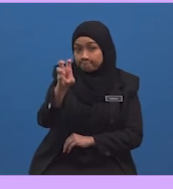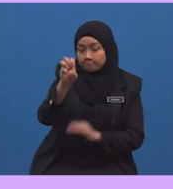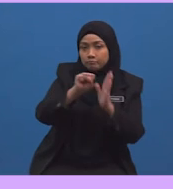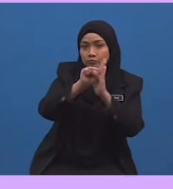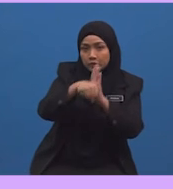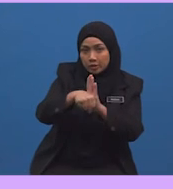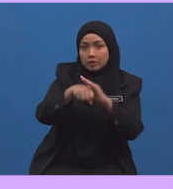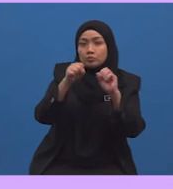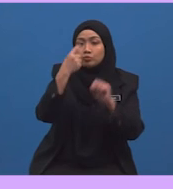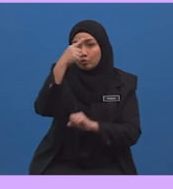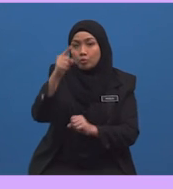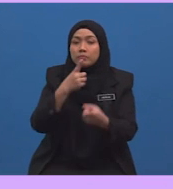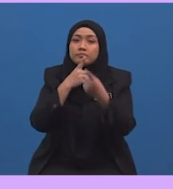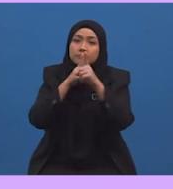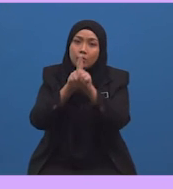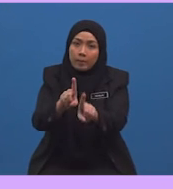saat.